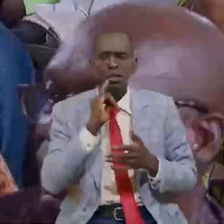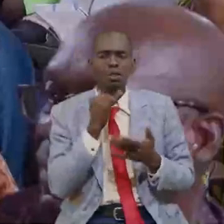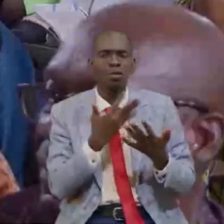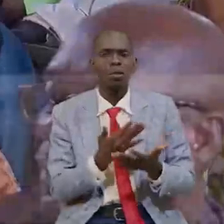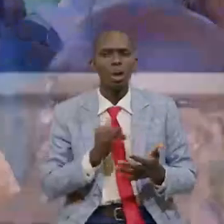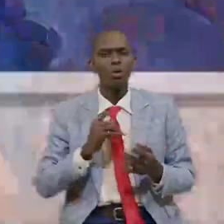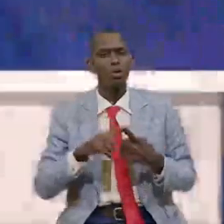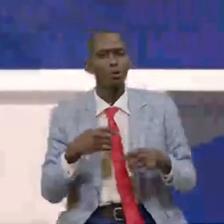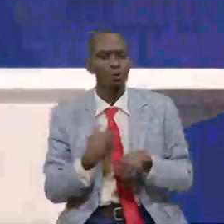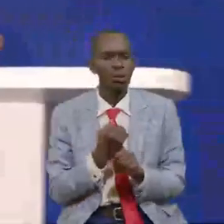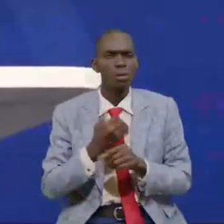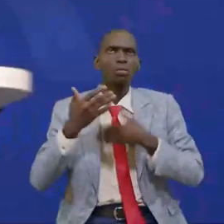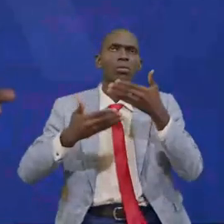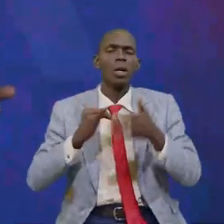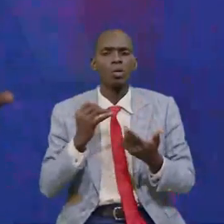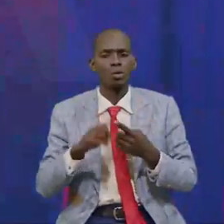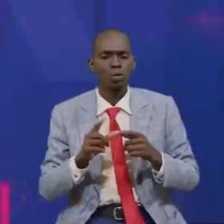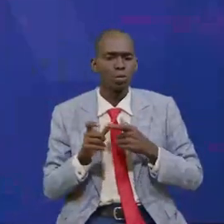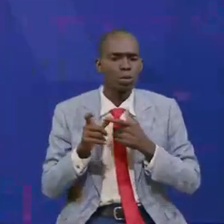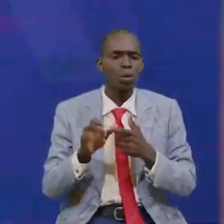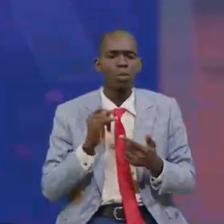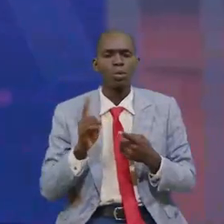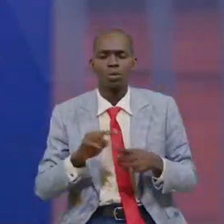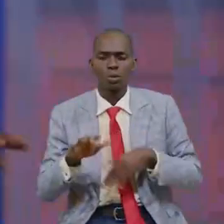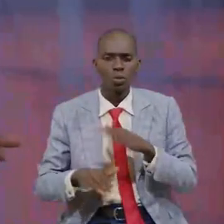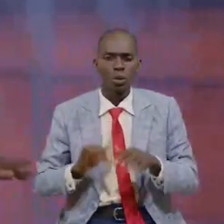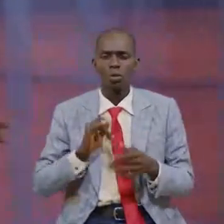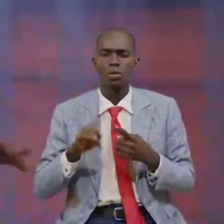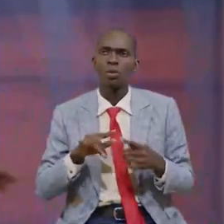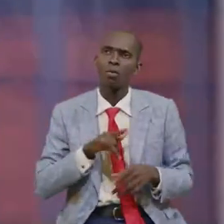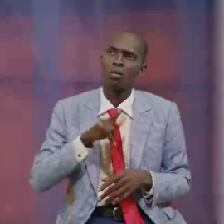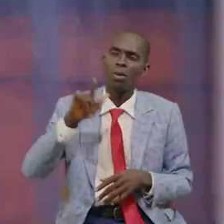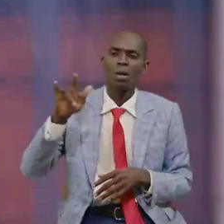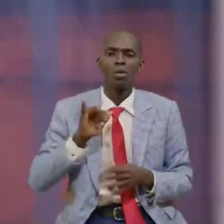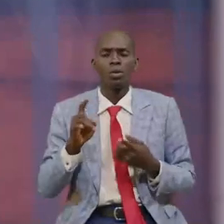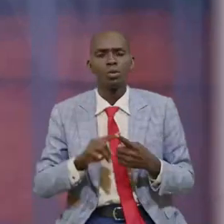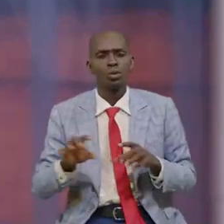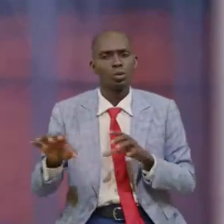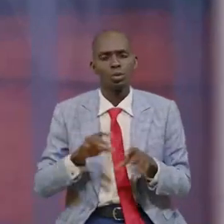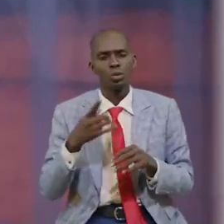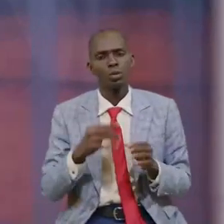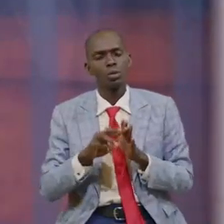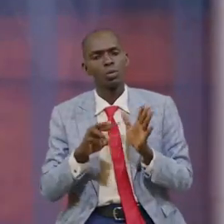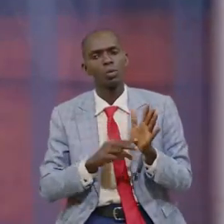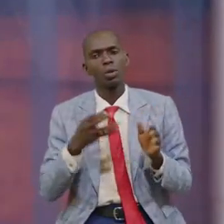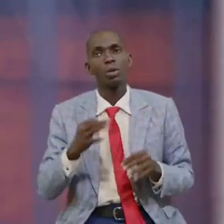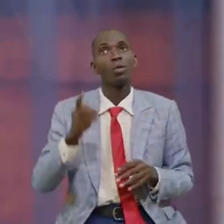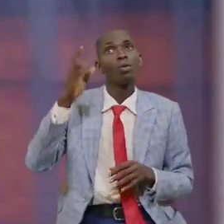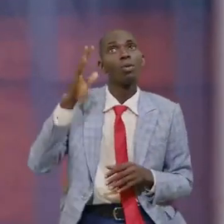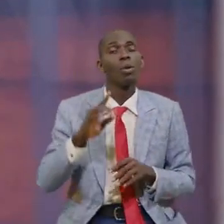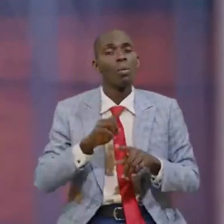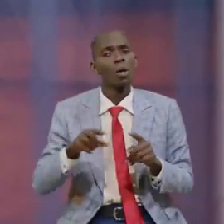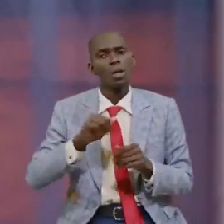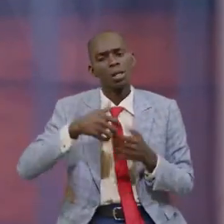oh je veux progresser, je veux courir, je veux marcher, je veux voler, je veux faire la volonté de Dieu. Mais